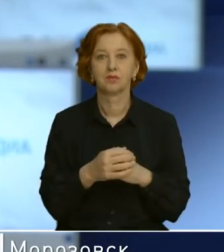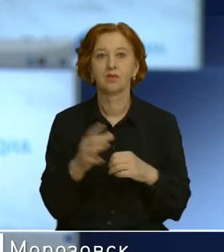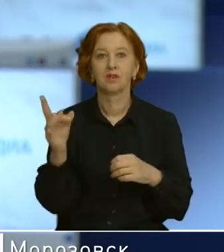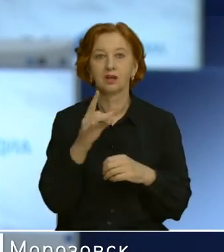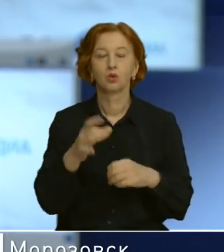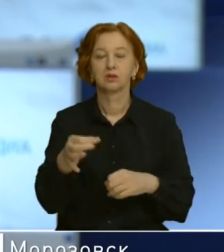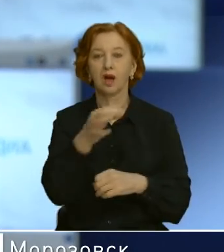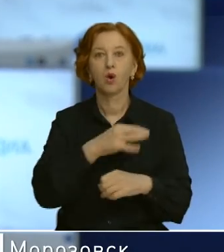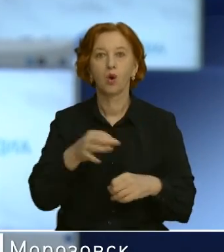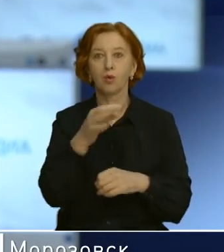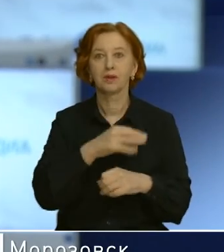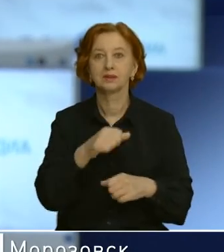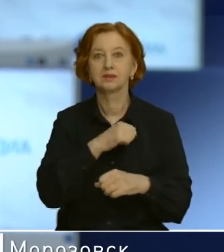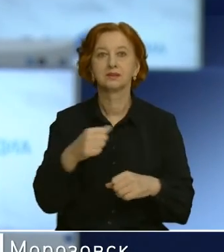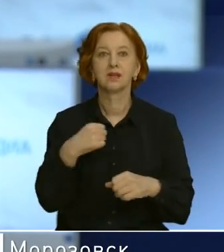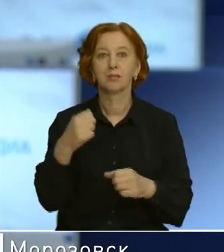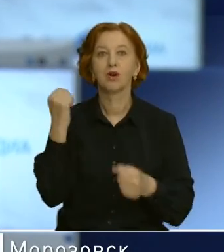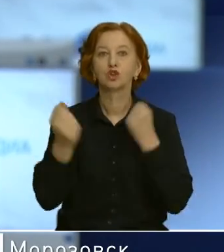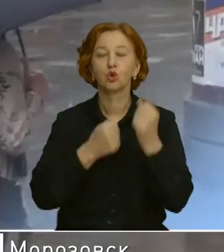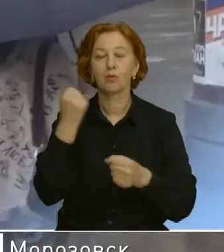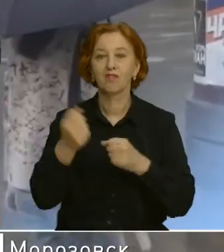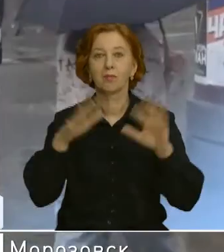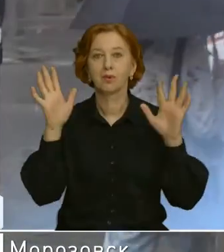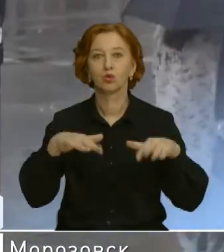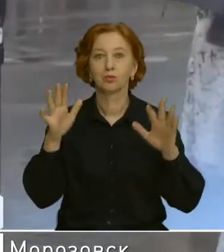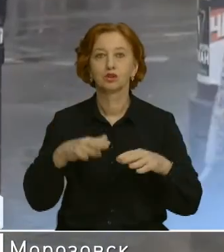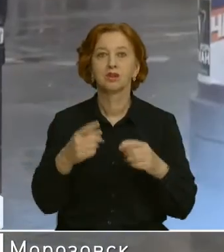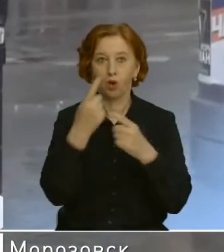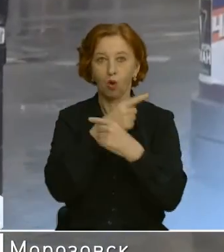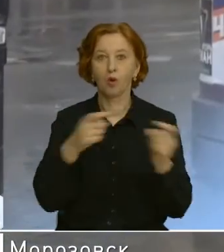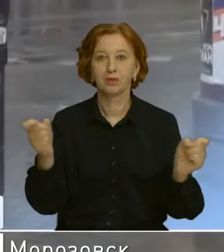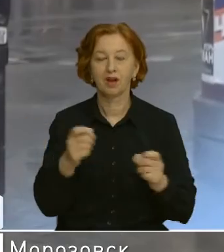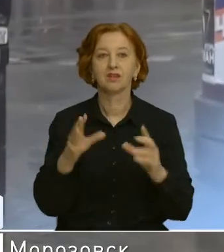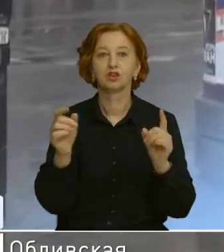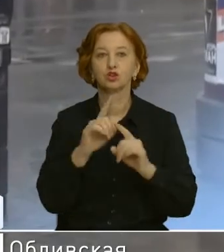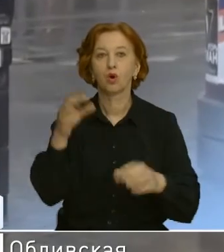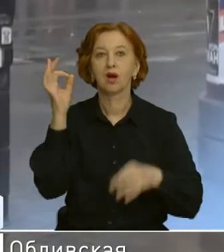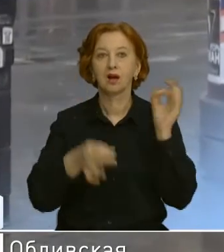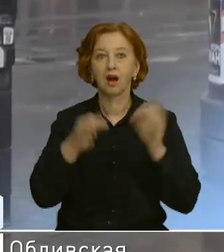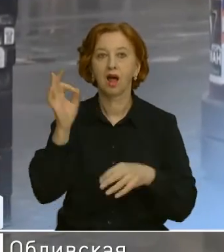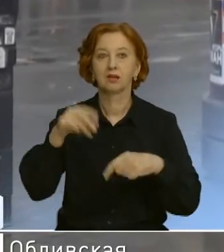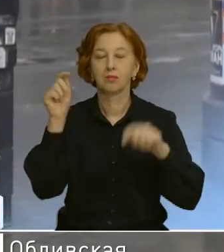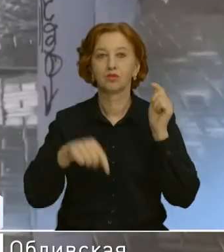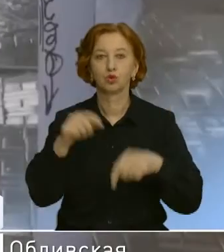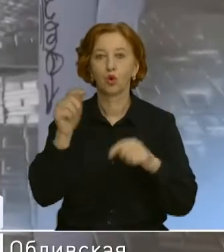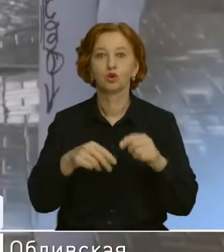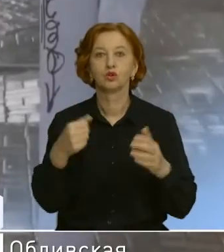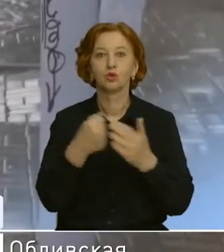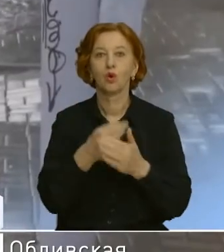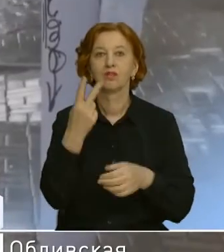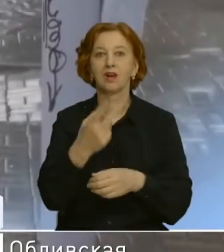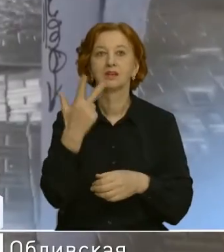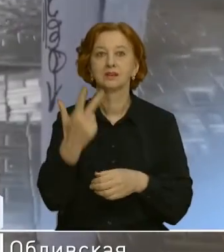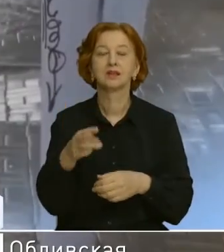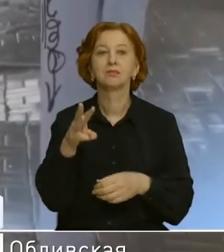В Ростовской области объявлено штормовое предупреждение о возможных ливнях в сочетании с грозой, градом и шквалистым ветром до